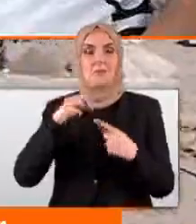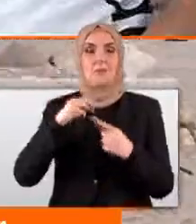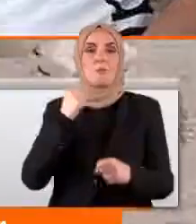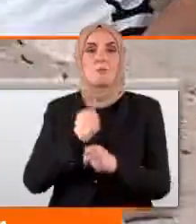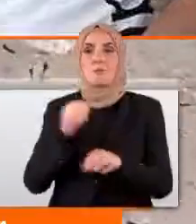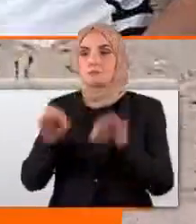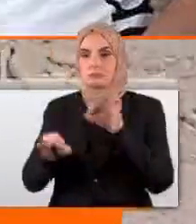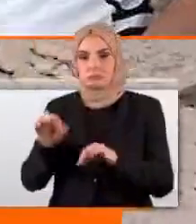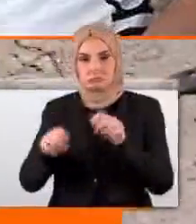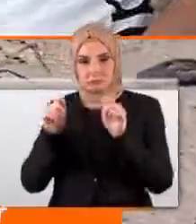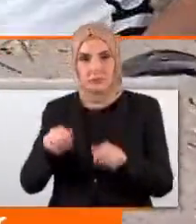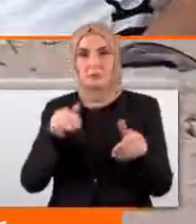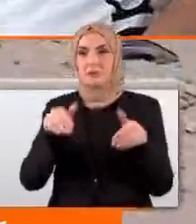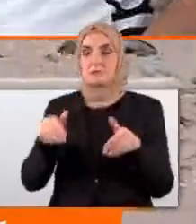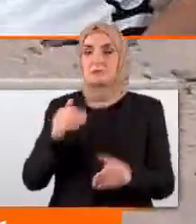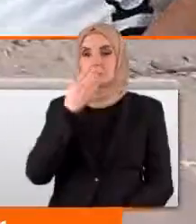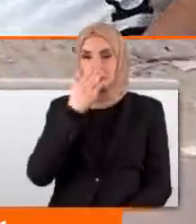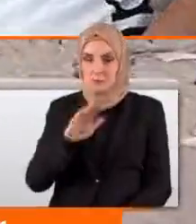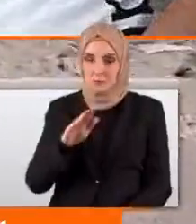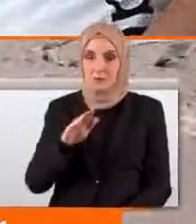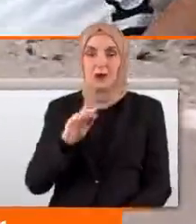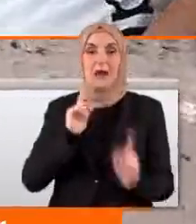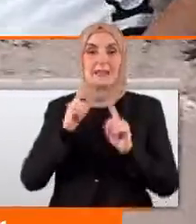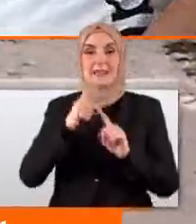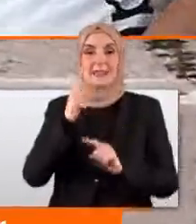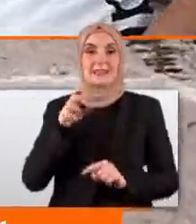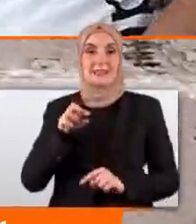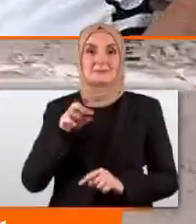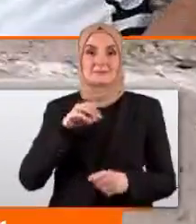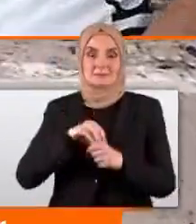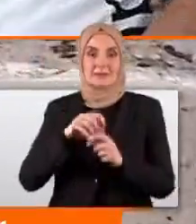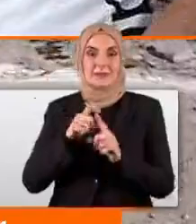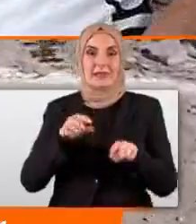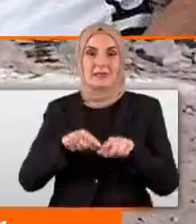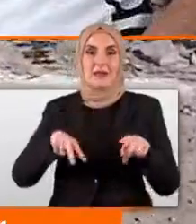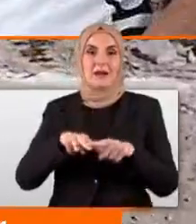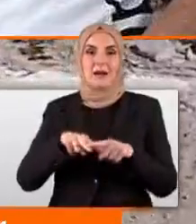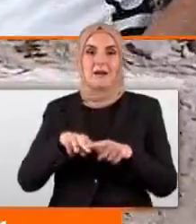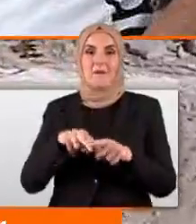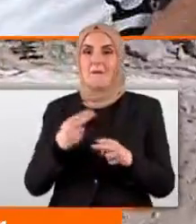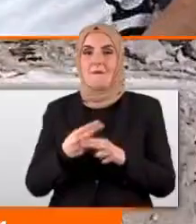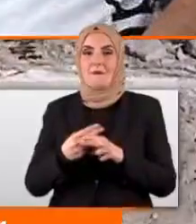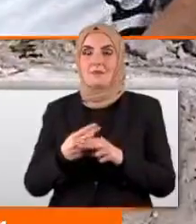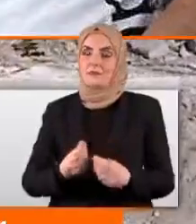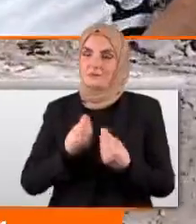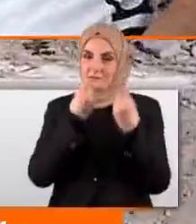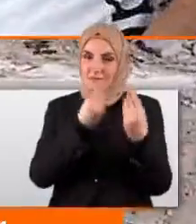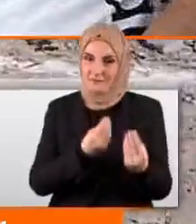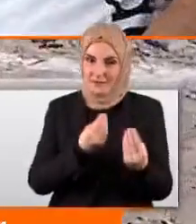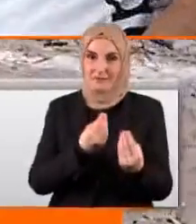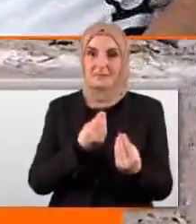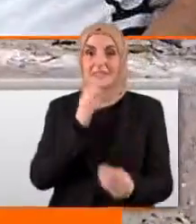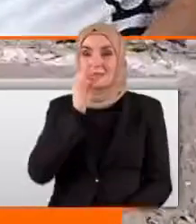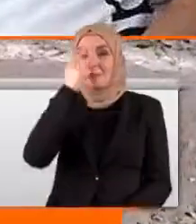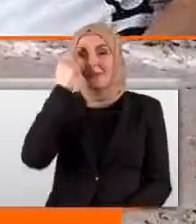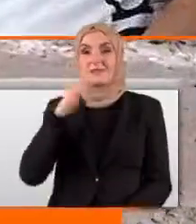da DNA örneği verdi. Ama o örnek şimdilik hiçbir kimliği meçhul cenaze ile eşleşmedi. Bu yüzden ailenin umudu